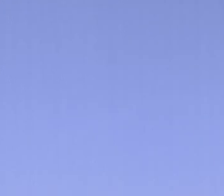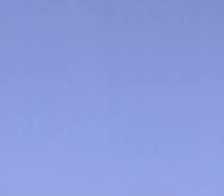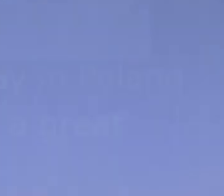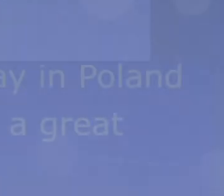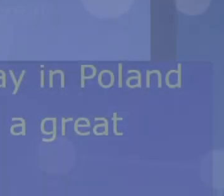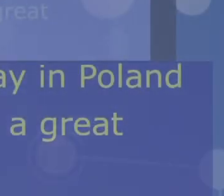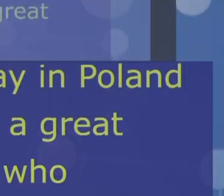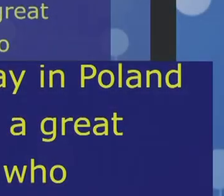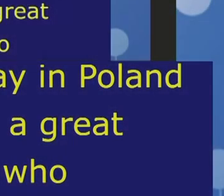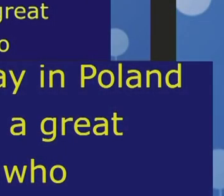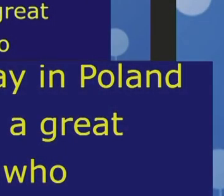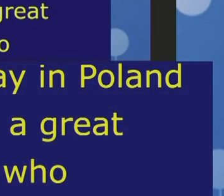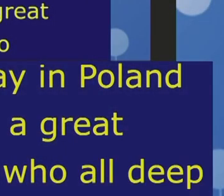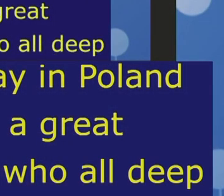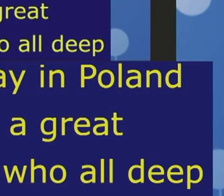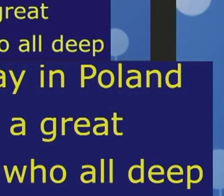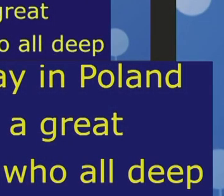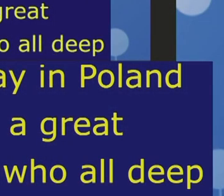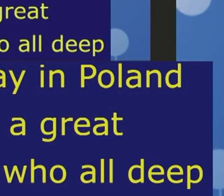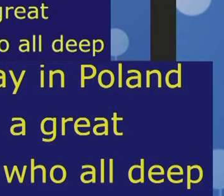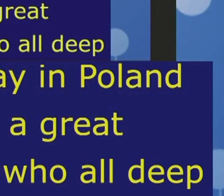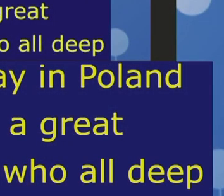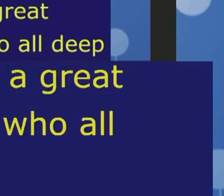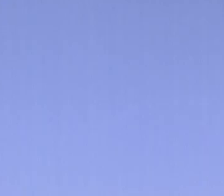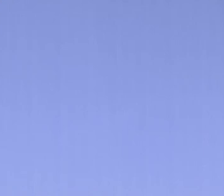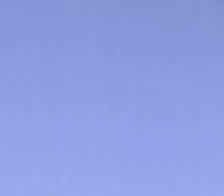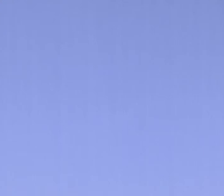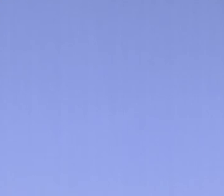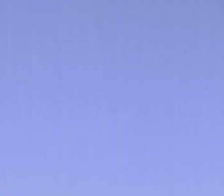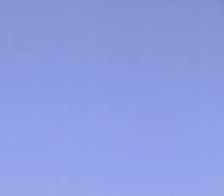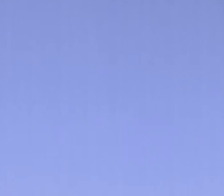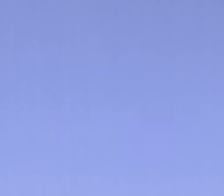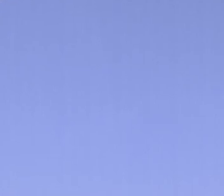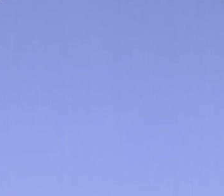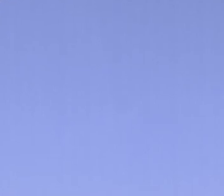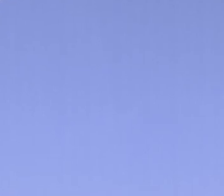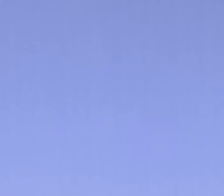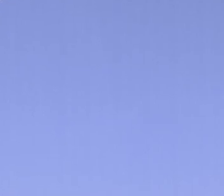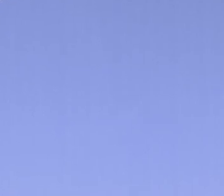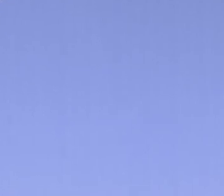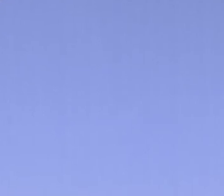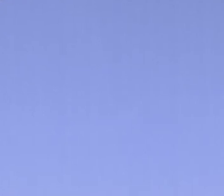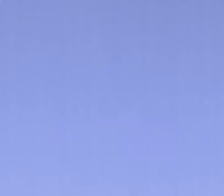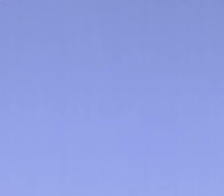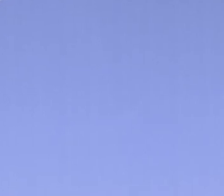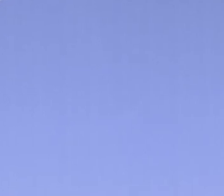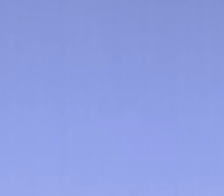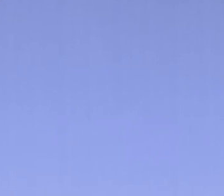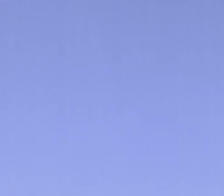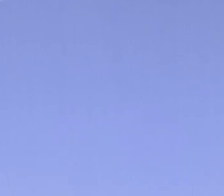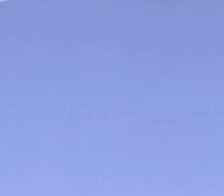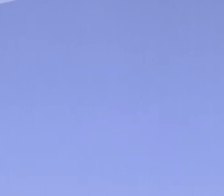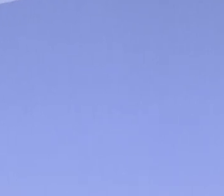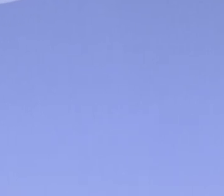здесь во время цифрового саммита ООН. Я рад, что могу с вами здесь быть, с людьми, так